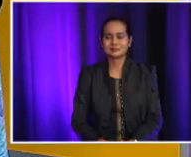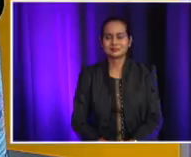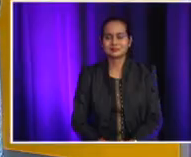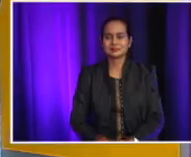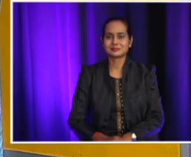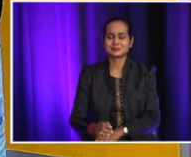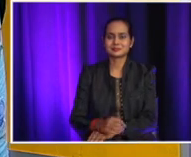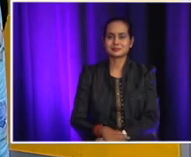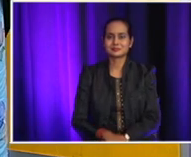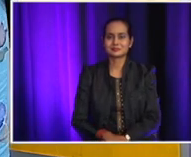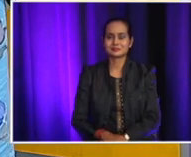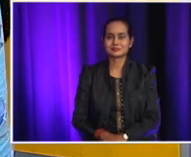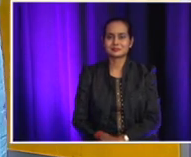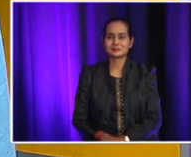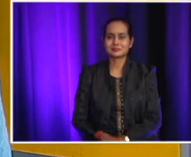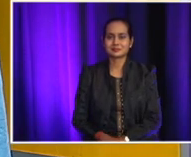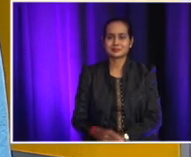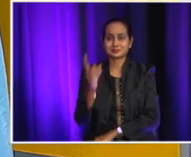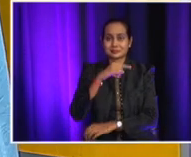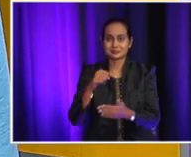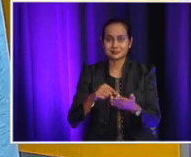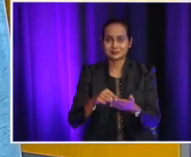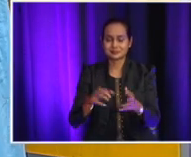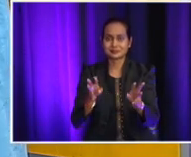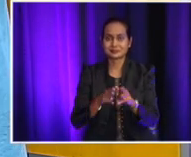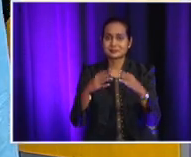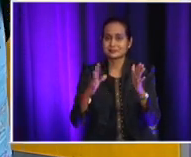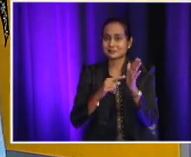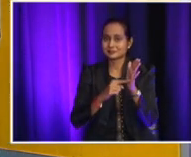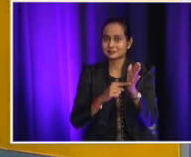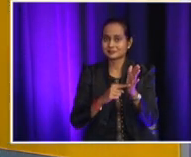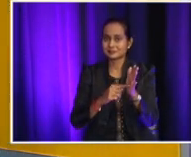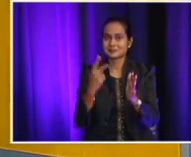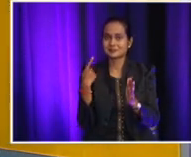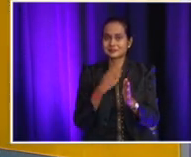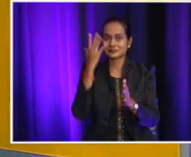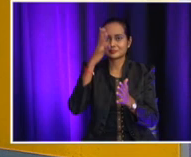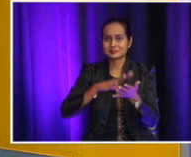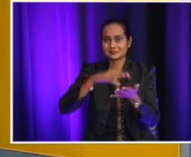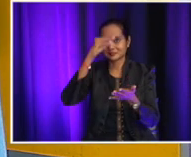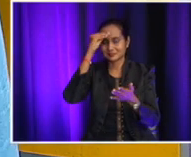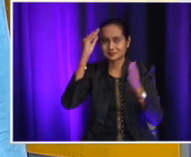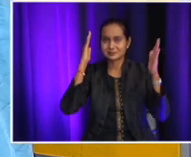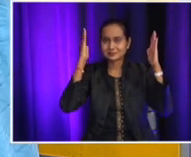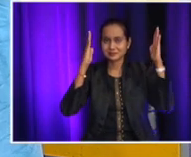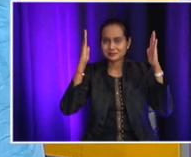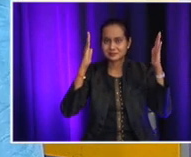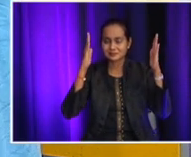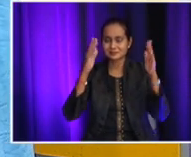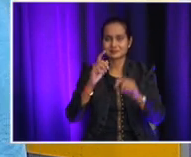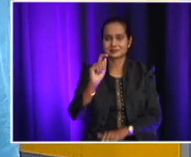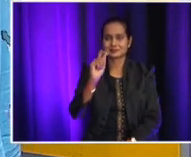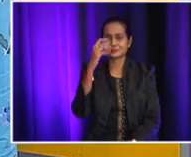sampai hari ini ya Agnes seperti yang cikgura Tunjukkan sini ya kita akan belajar bahasa Melayu tingkatan